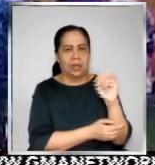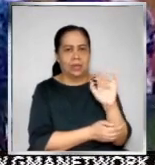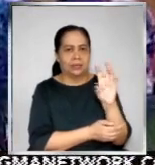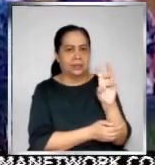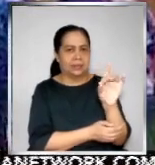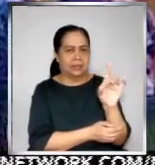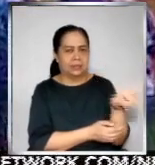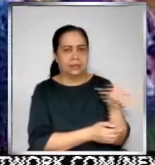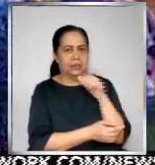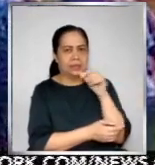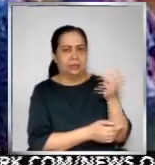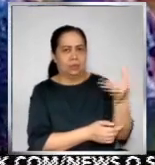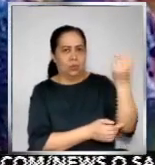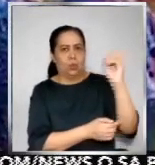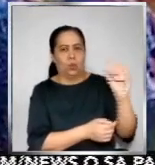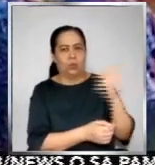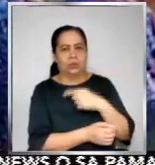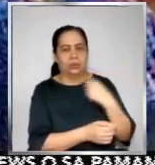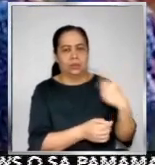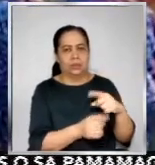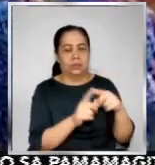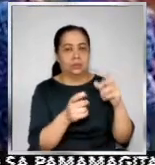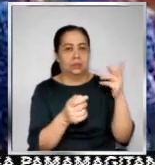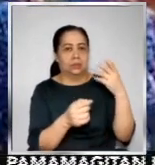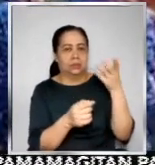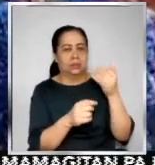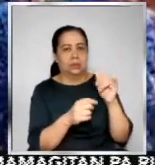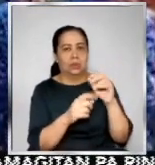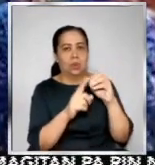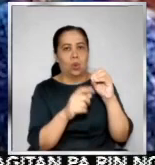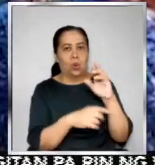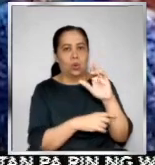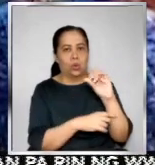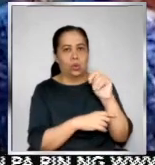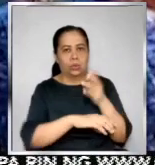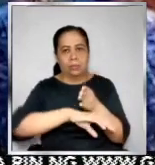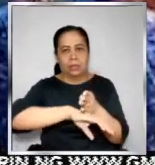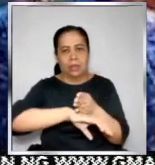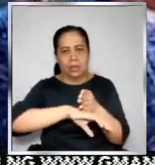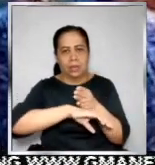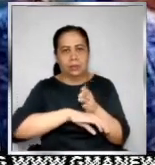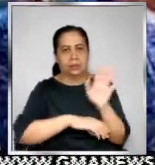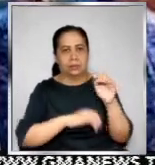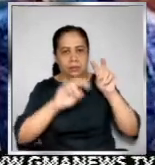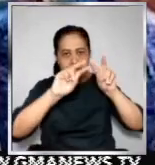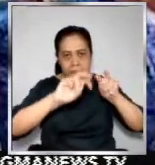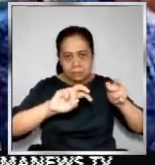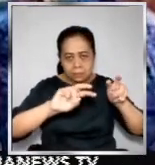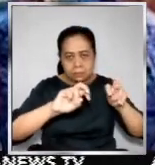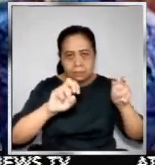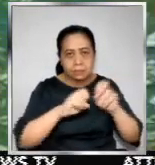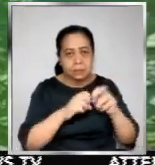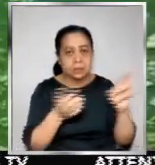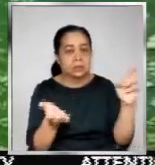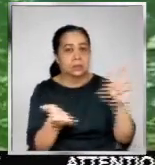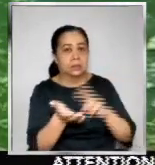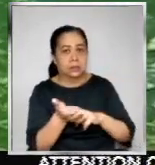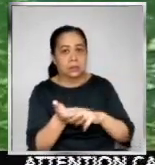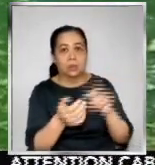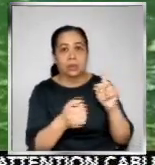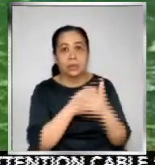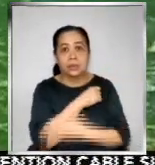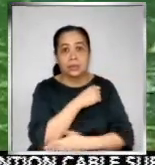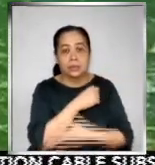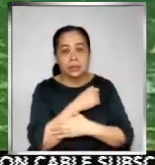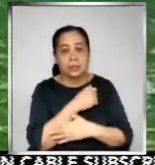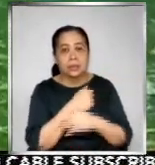Coast Guard noong January 27 sa Orion, Bataan. Sa kanilang investigasyon, nakarehistro sa bansang Sierra Leone